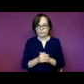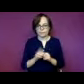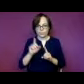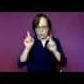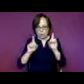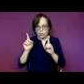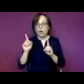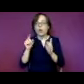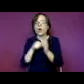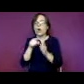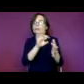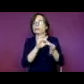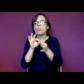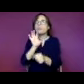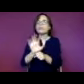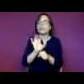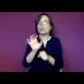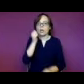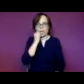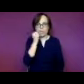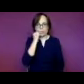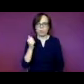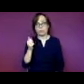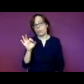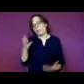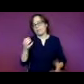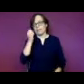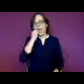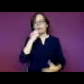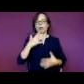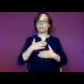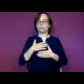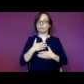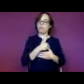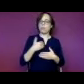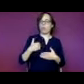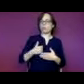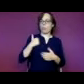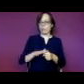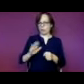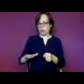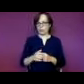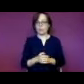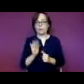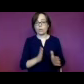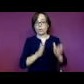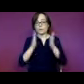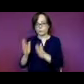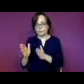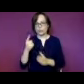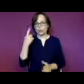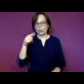naszej, nazwijmy to, takiej no, dumy narodowej. I w tegoroczny pawilon projektowany przez WXA w Dubaju, który odwołuje się